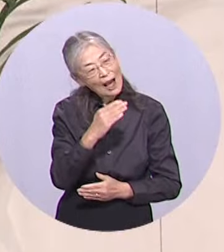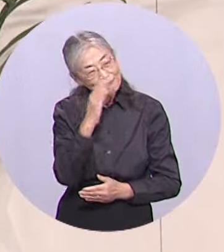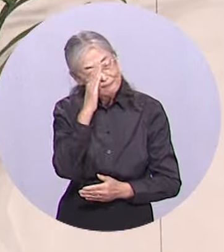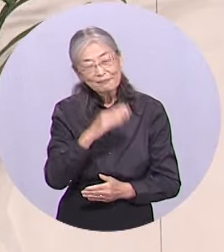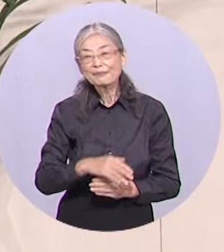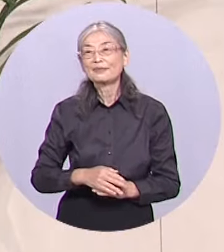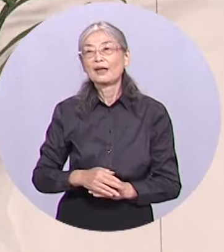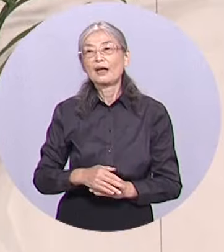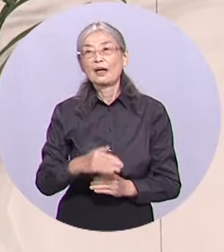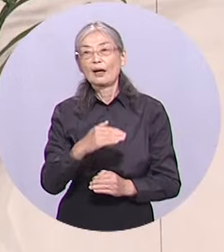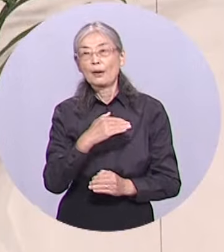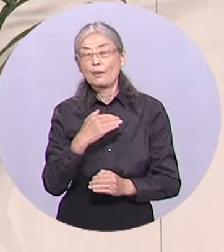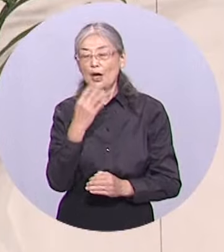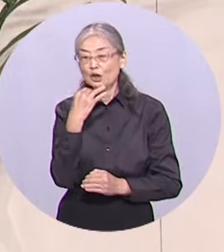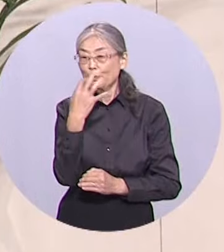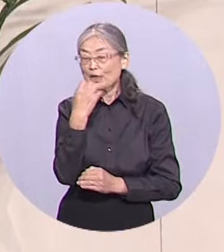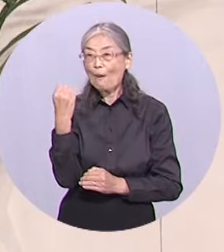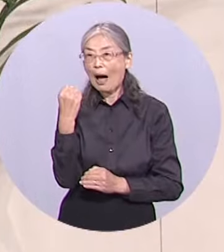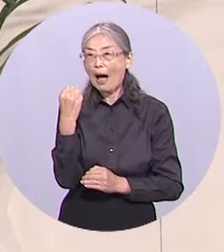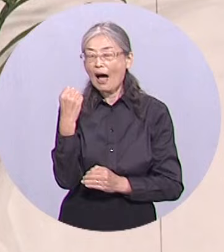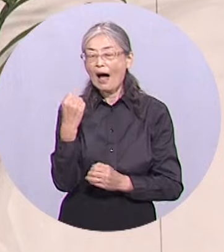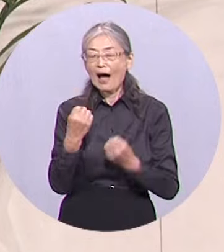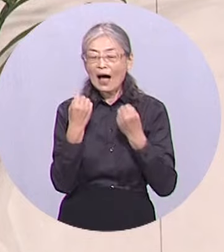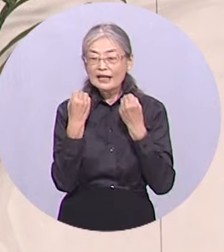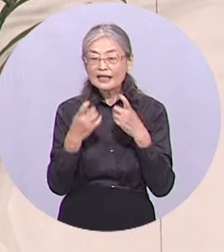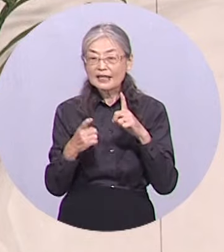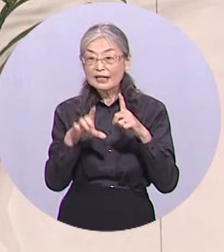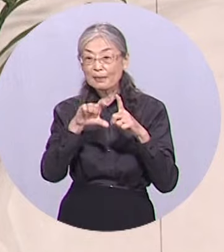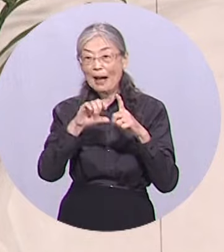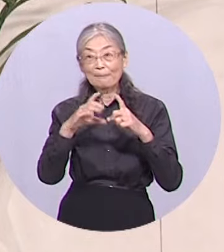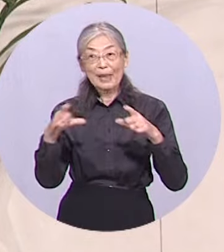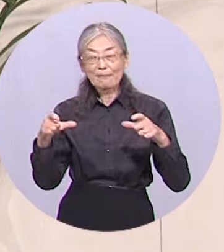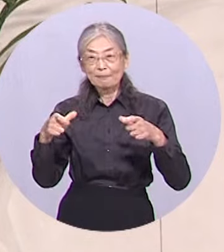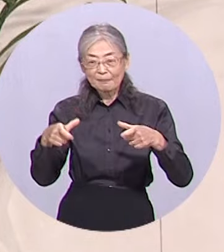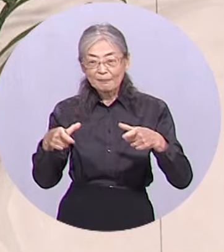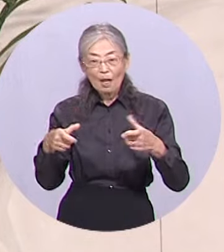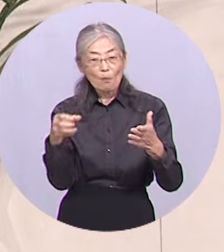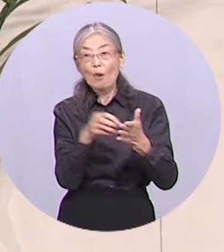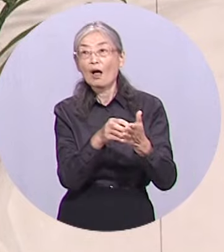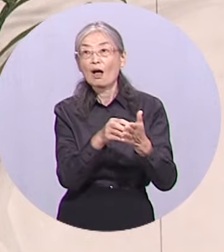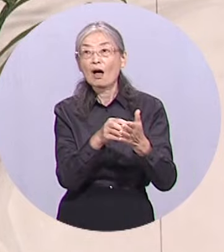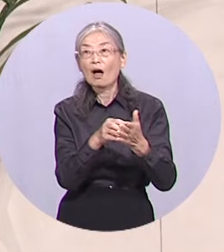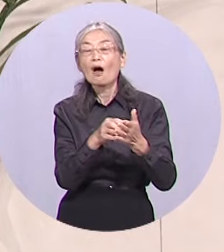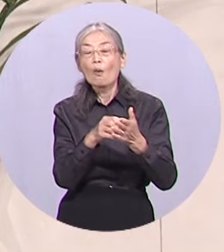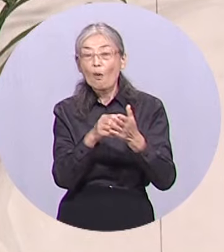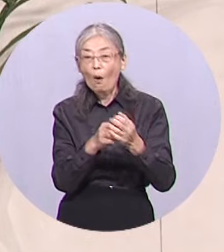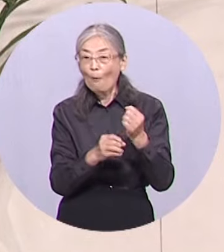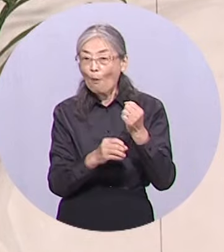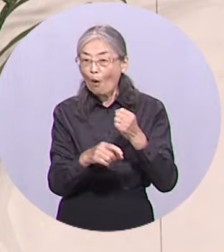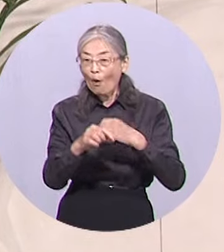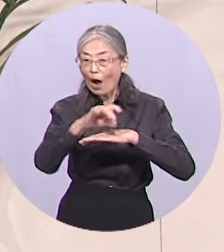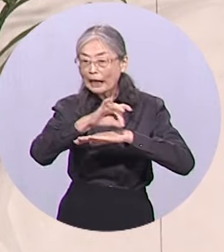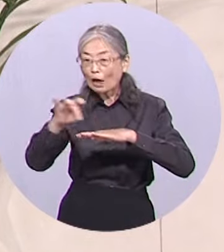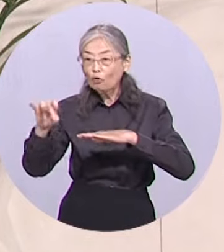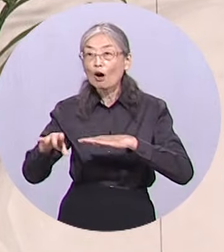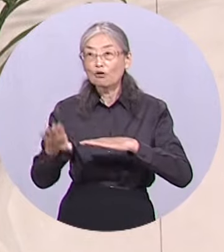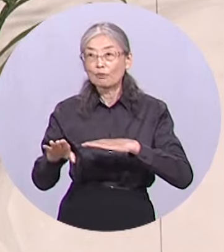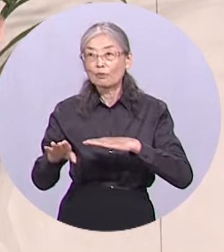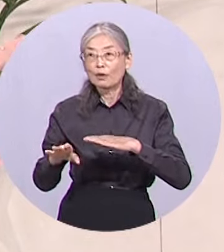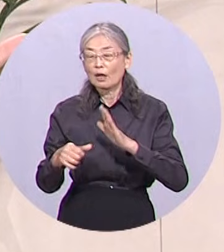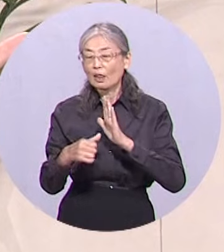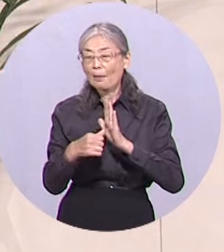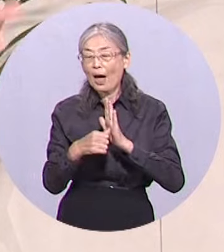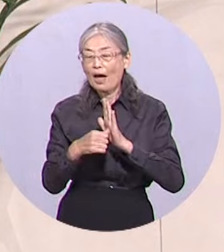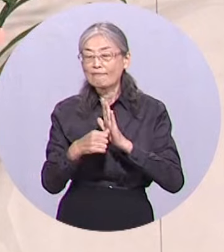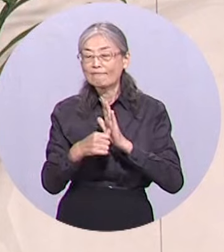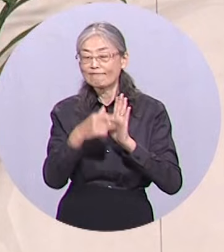い、我らが渋沢栄一が新一万円札の顔となりましたが、これをきっかけにある企画展が開催されています。その名も